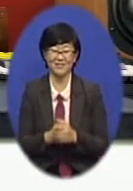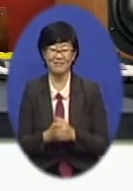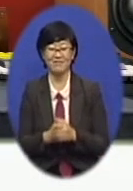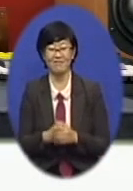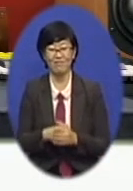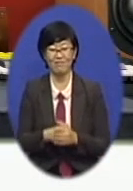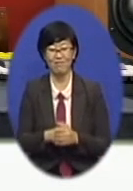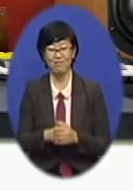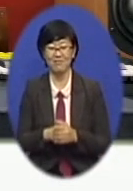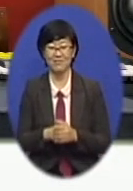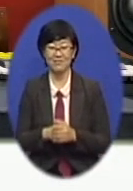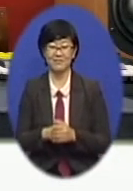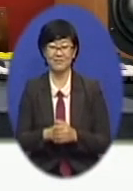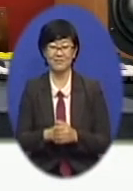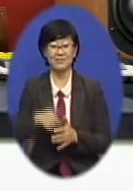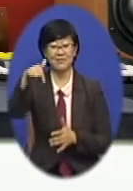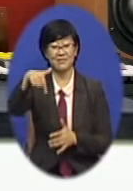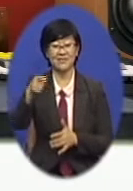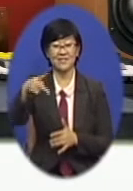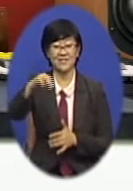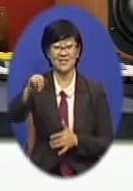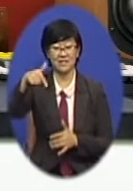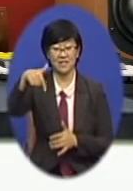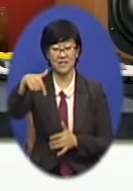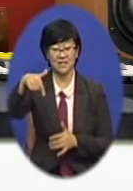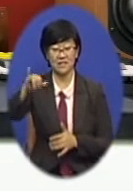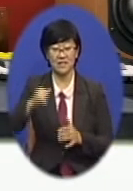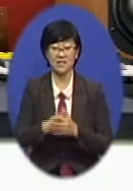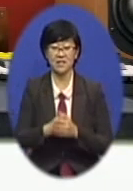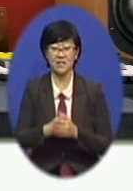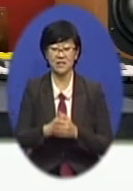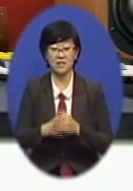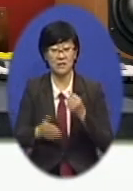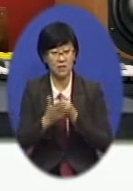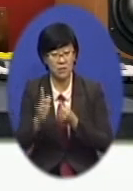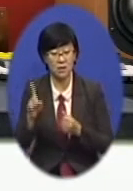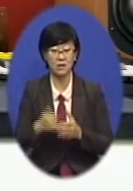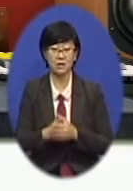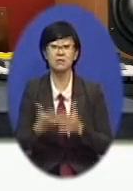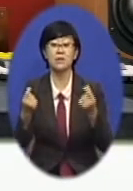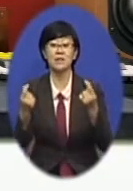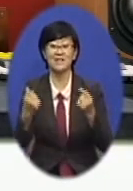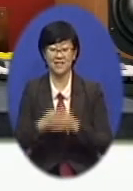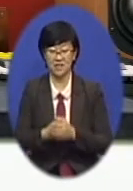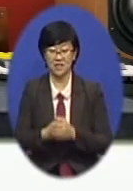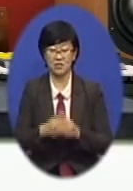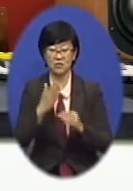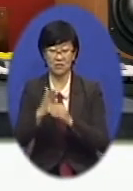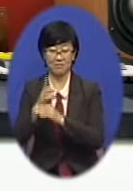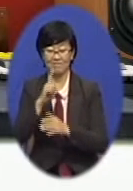아, 참. 거시기 되는 말이 네. 그러니까 이런 표현 아니에요? 그렇죠. 그